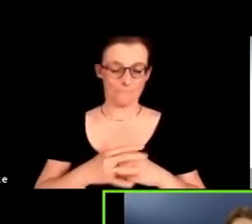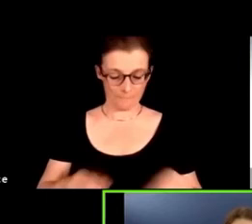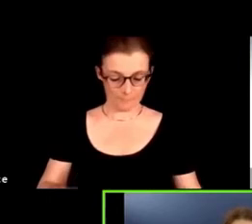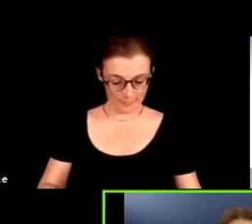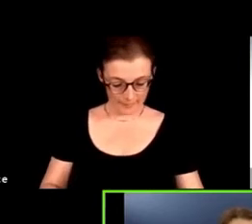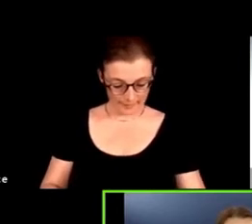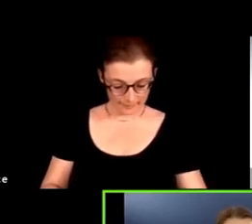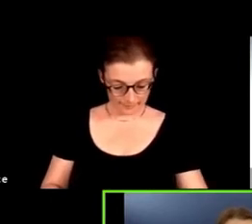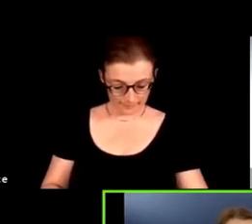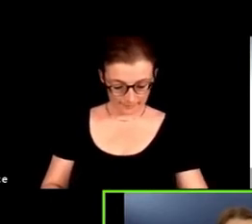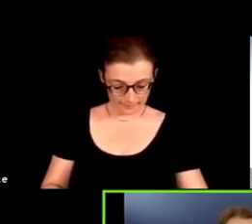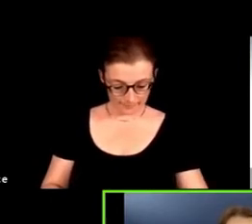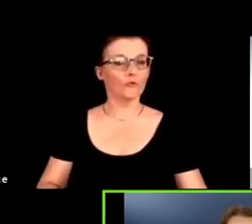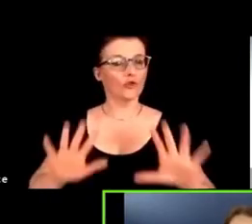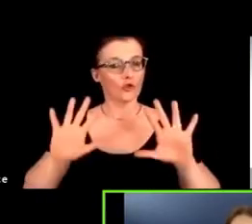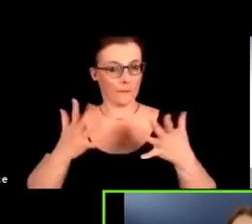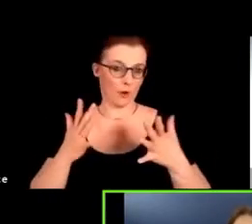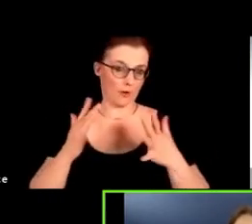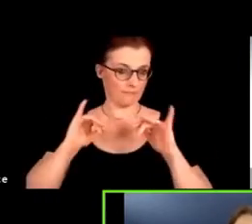Je vais maintenant passer à la troisième question.